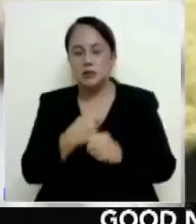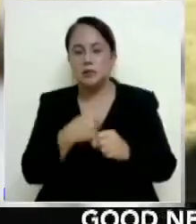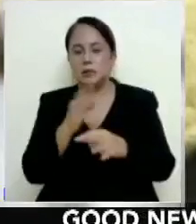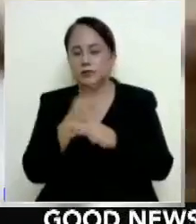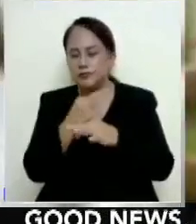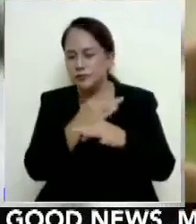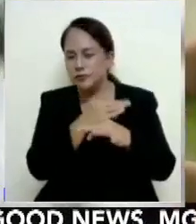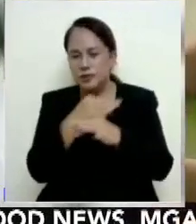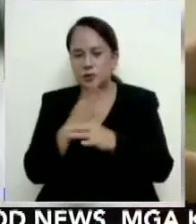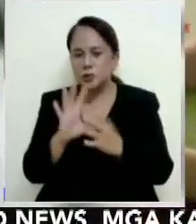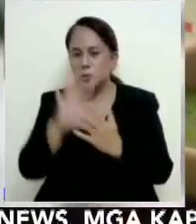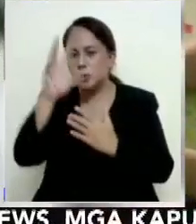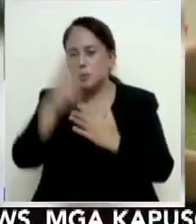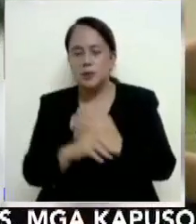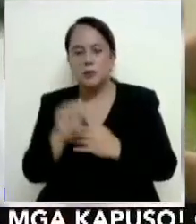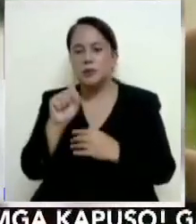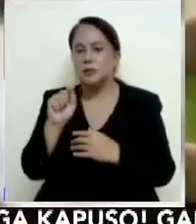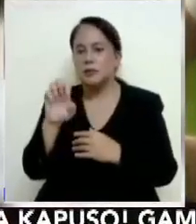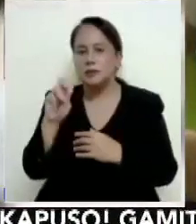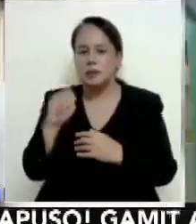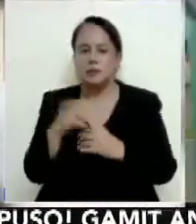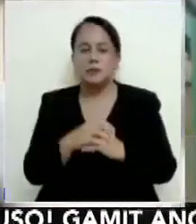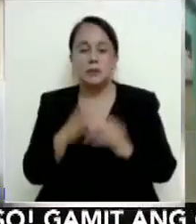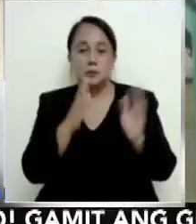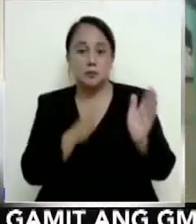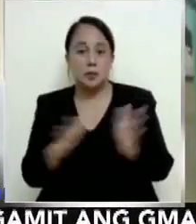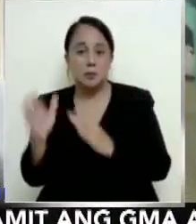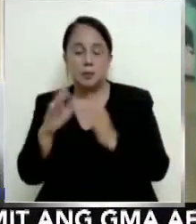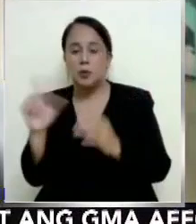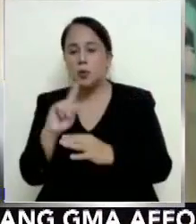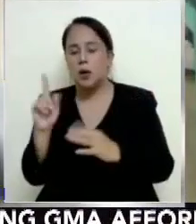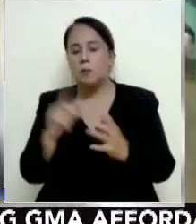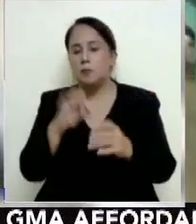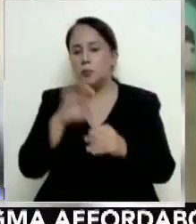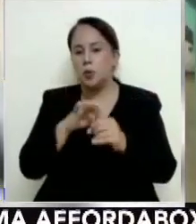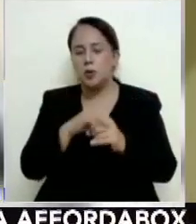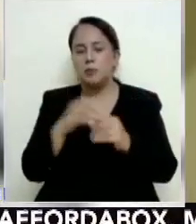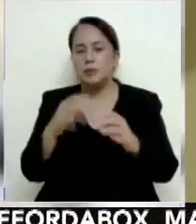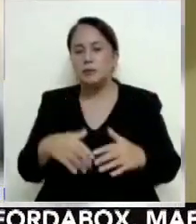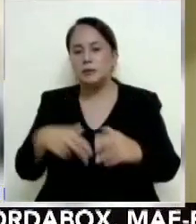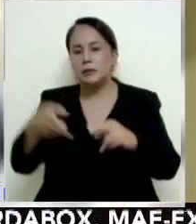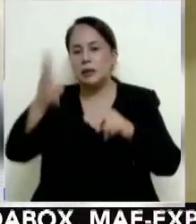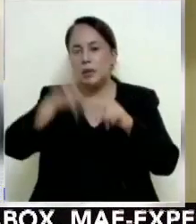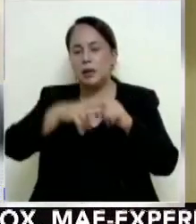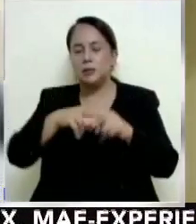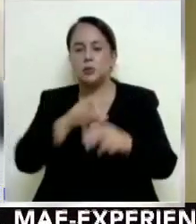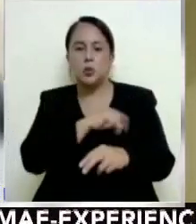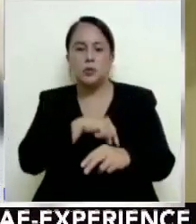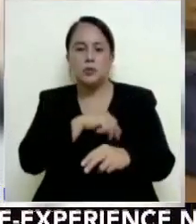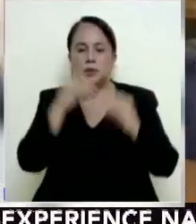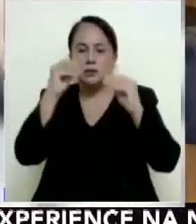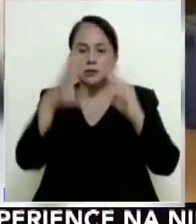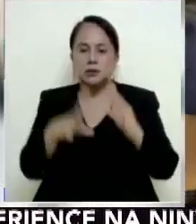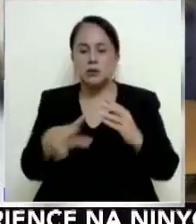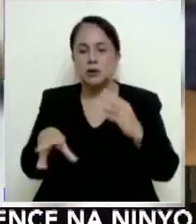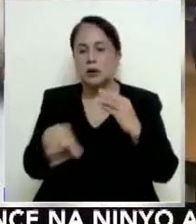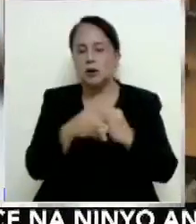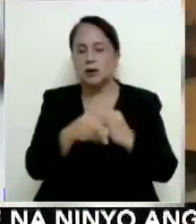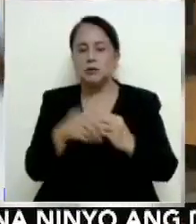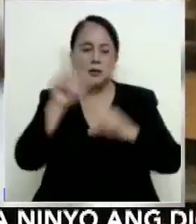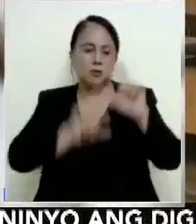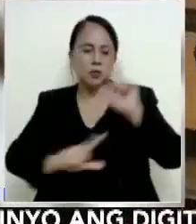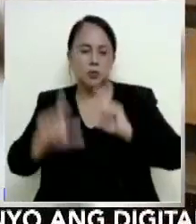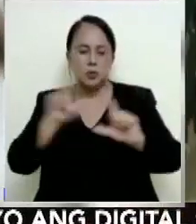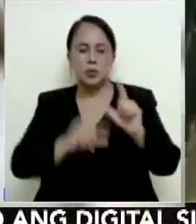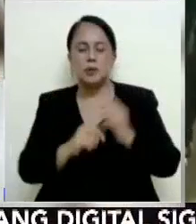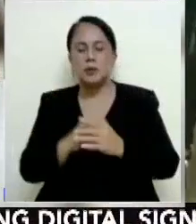ng STEM. May hinahanda rin daw silang mga programa para pataasin ang kalidad ng mga guro, magdagdag ng mga laboratorio at bawasan ng